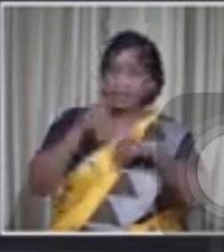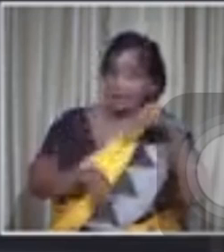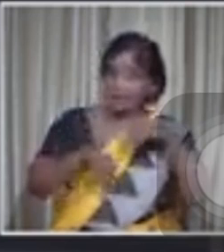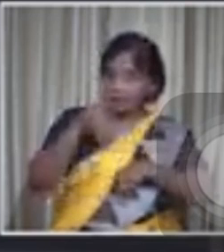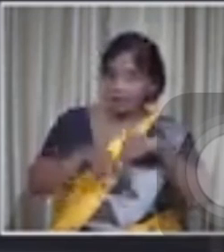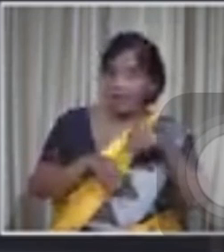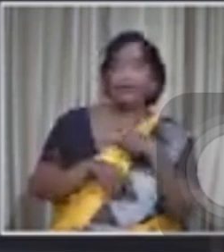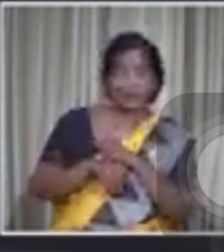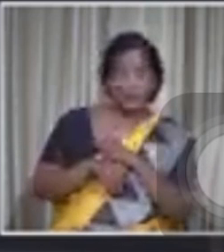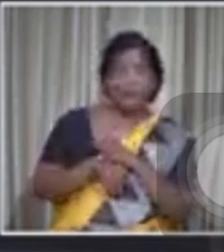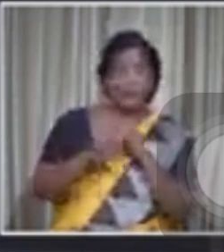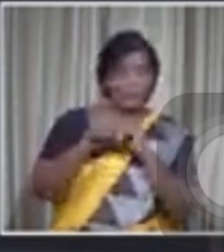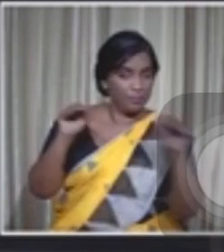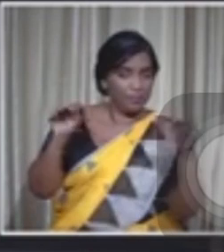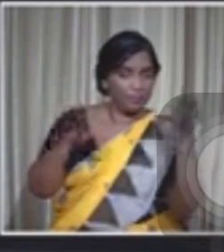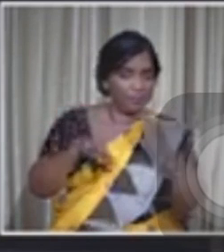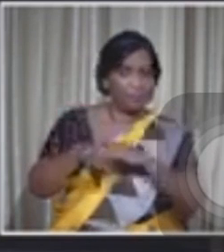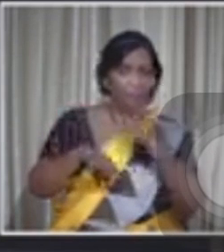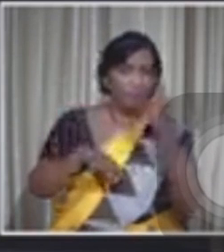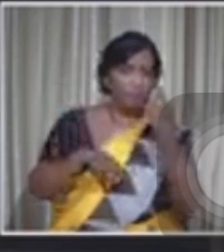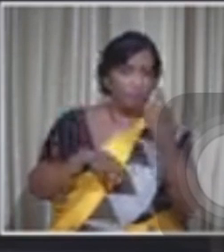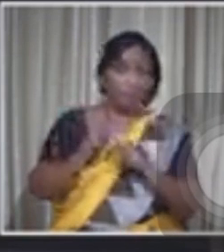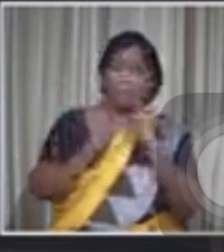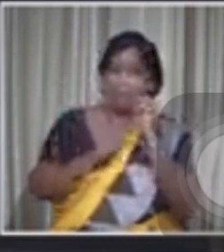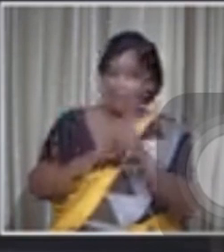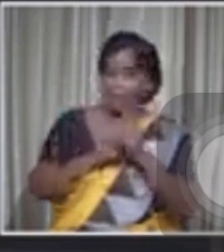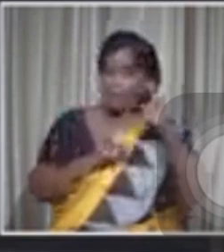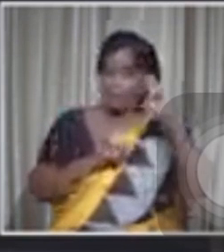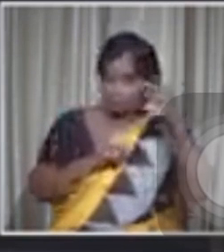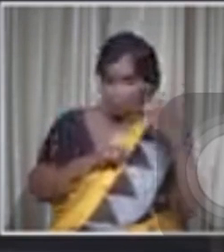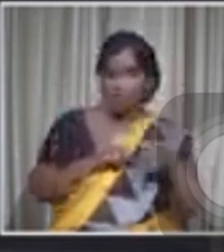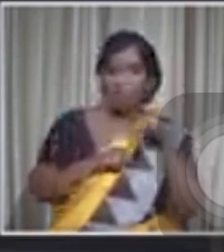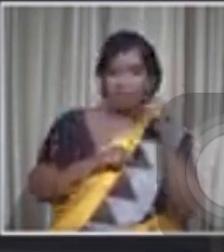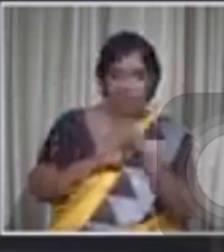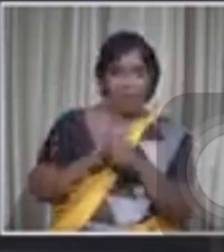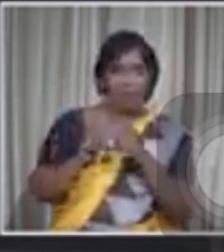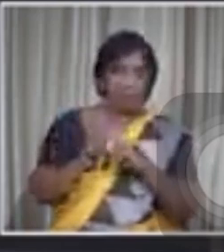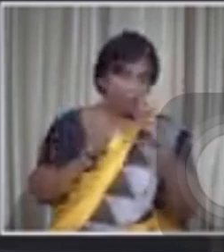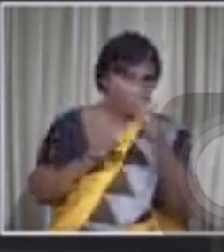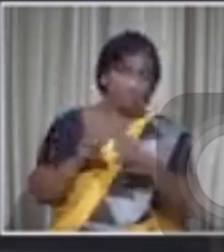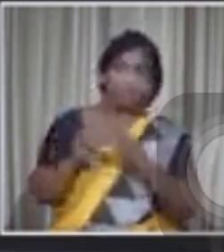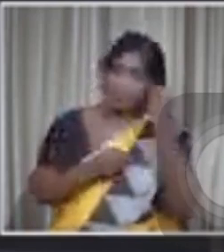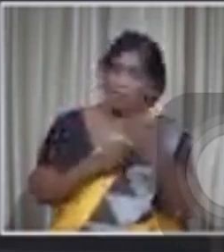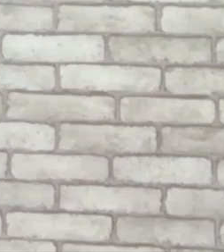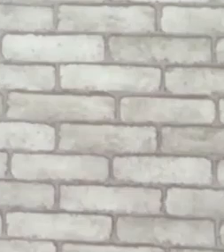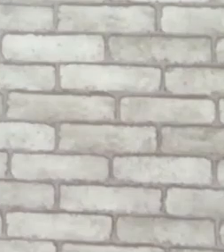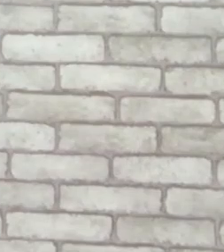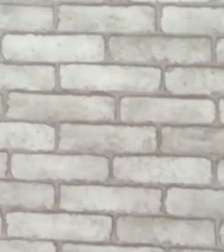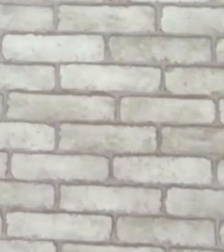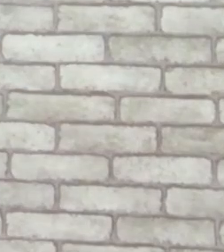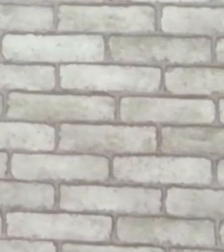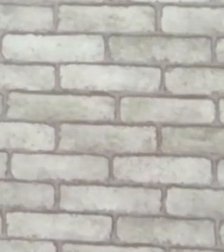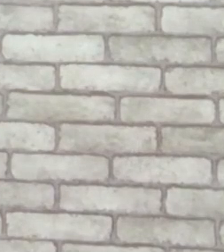1000 ரூபாய் சம்பளம் தருகின்றோம் உங்களுக்கு அதையும் தருகின்றோம் இதையும் தருகின்றோம் எல்லாத்தையும் தருகின்றோம் சொல்லி கொடுத்து சொல்லிவிட்டு ஒன்னையுமே கொடுக்கல